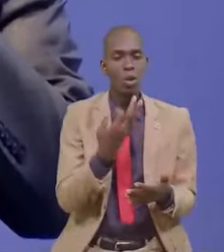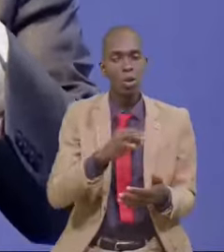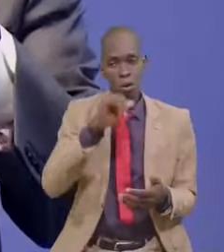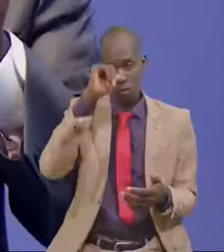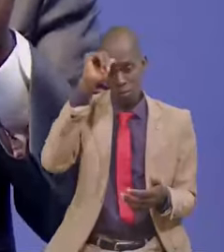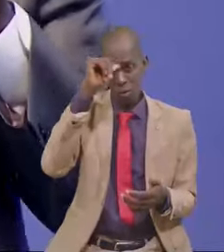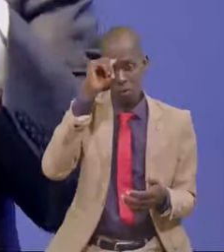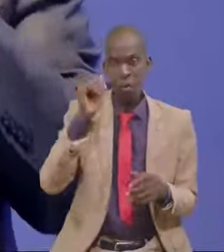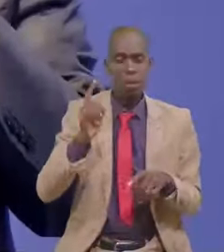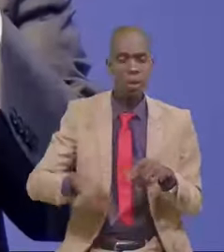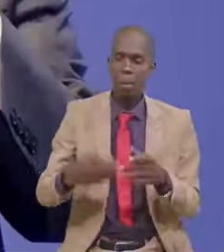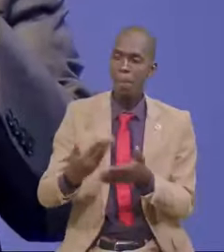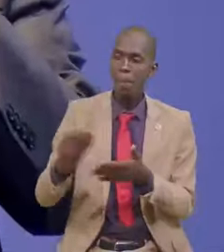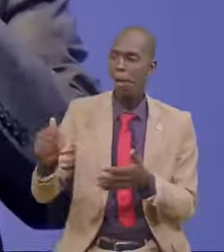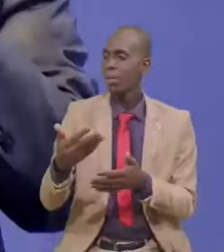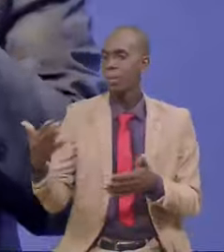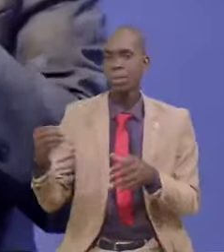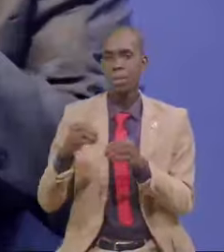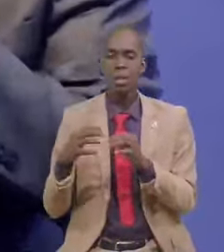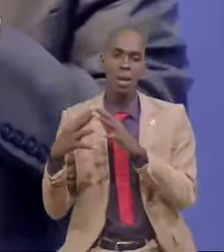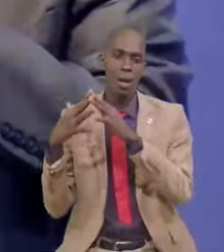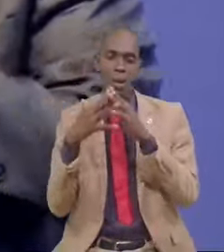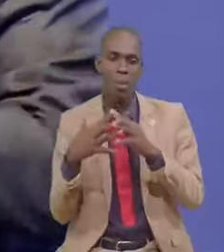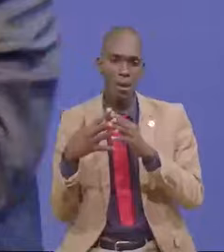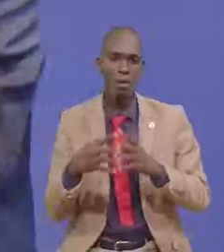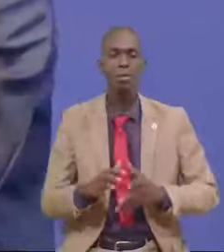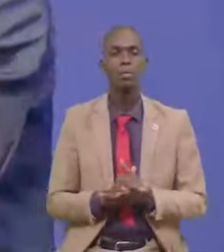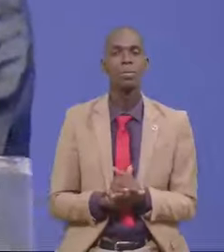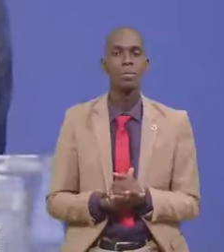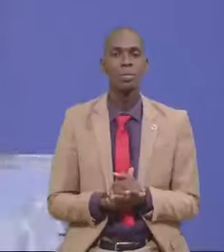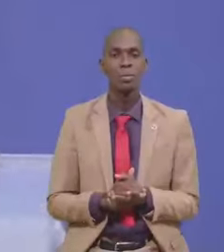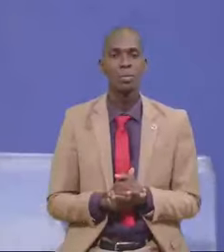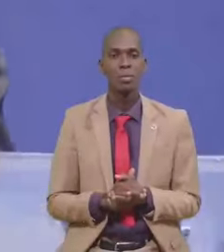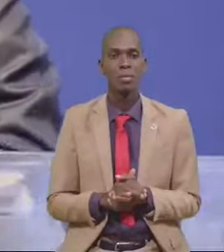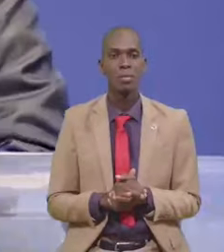Et la monnaie rubis de l'Inde ne peut pas acheter ça en Amérique.